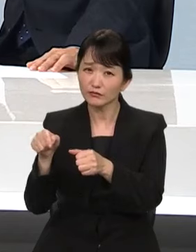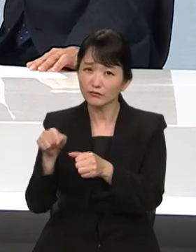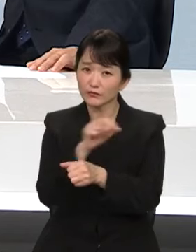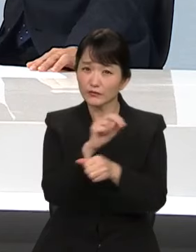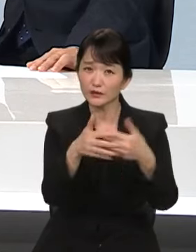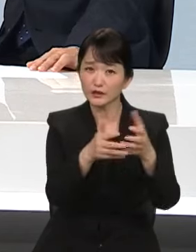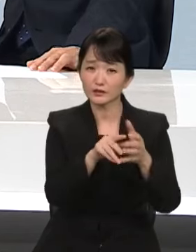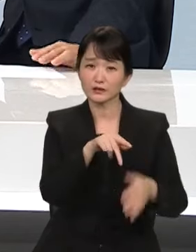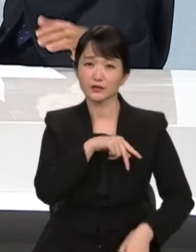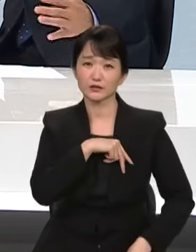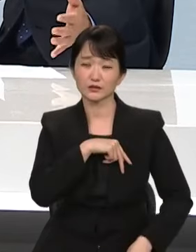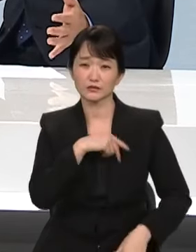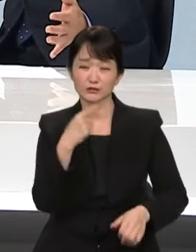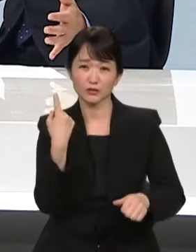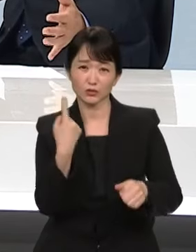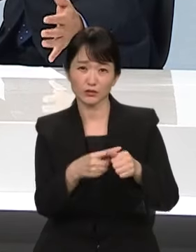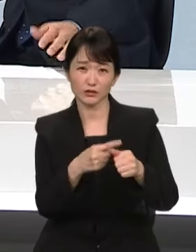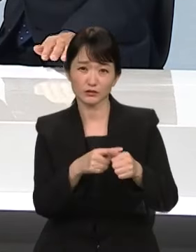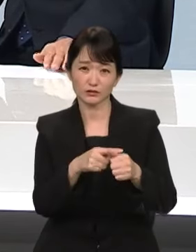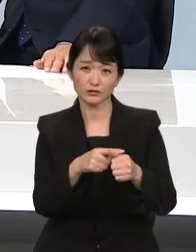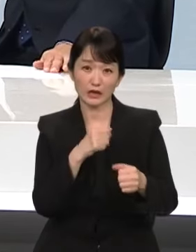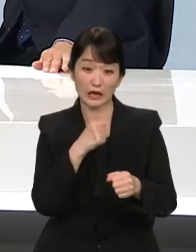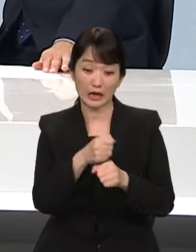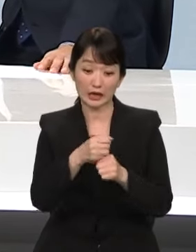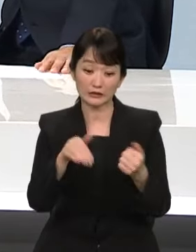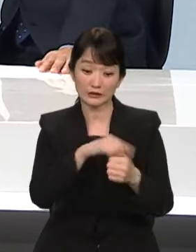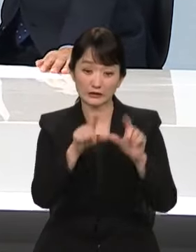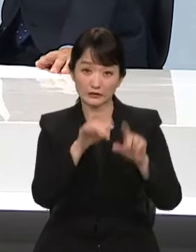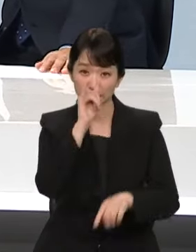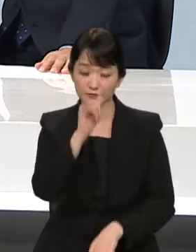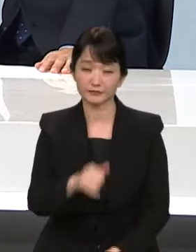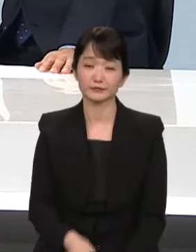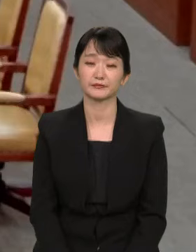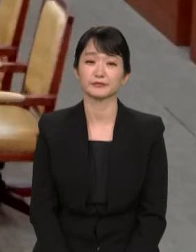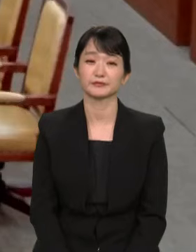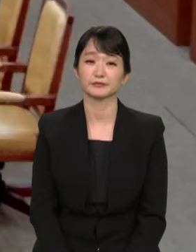야당 의원도 욕설을 하면서 또 황당한 상황이 벌어졌습니다. 직접 보시죠.